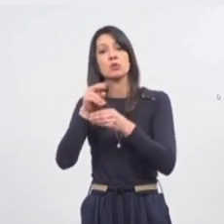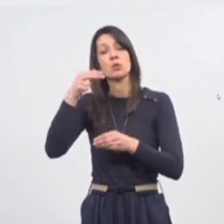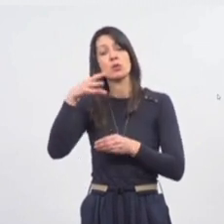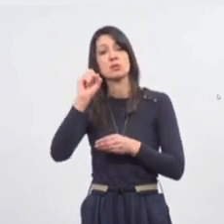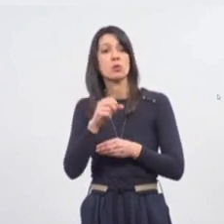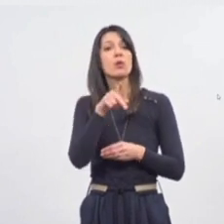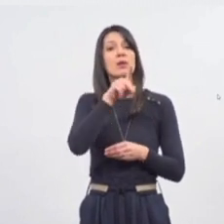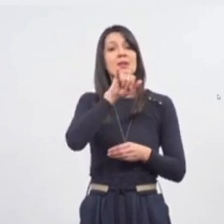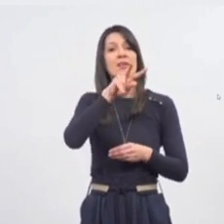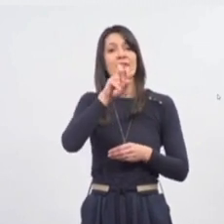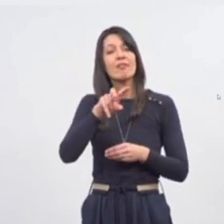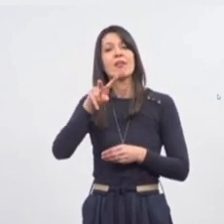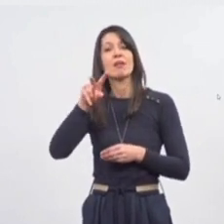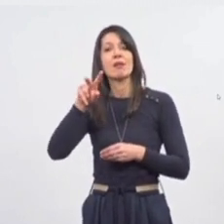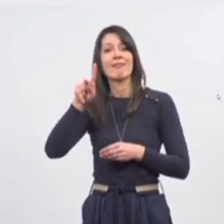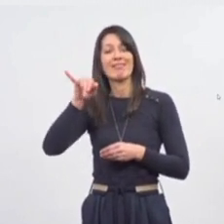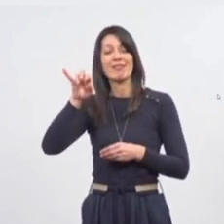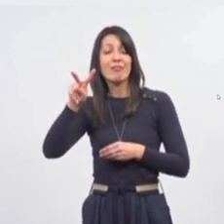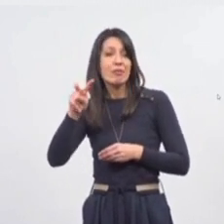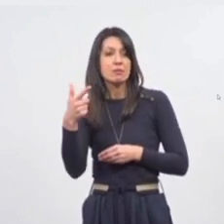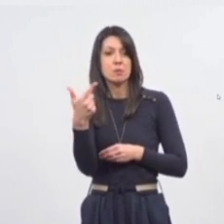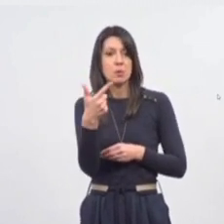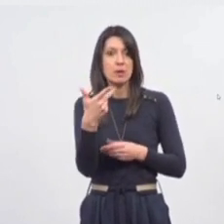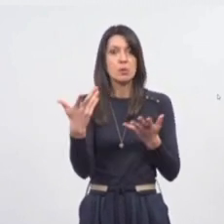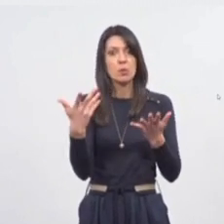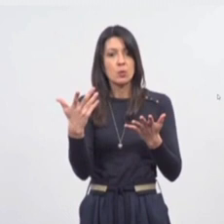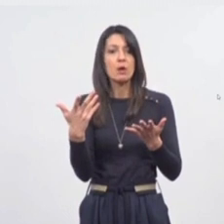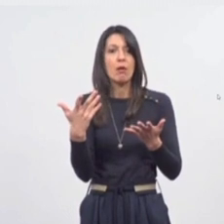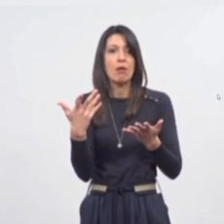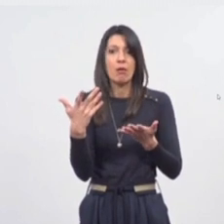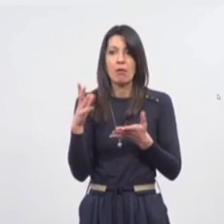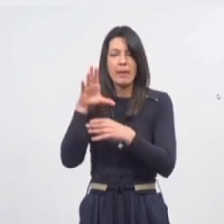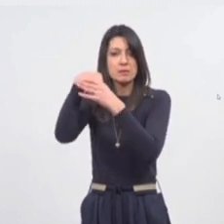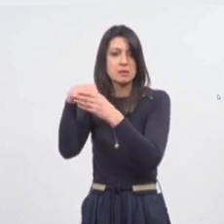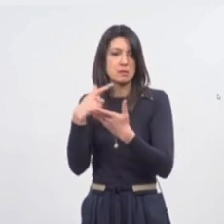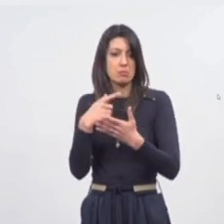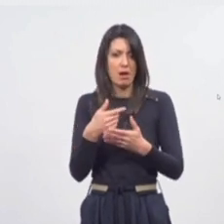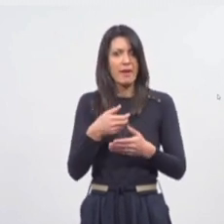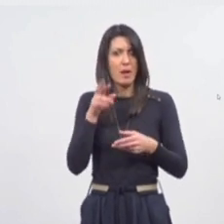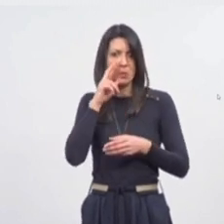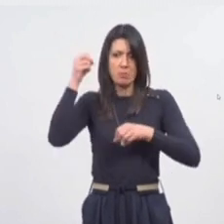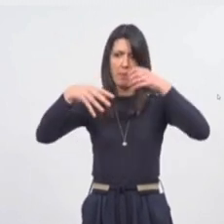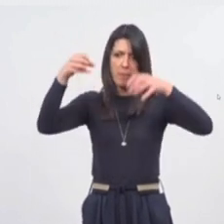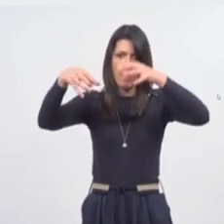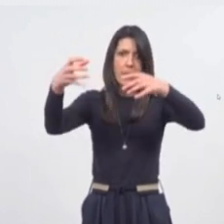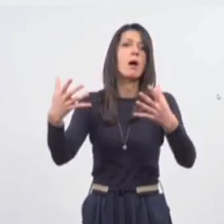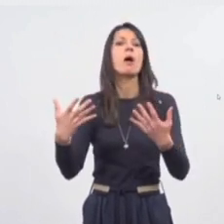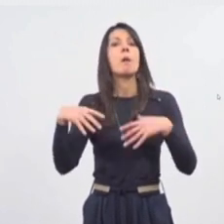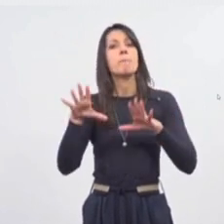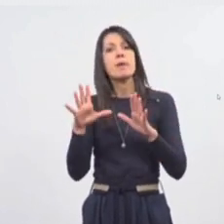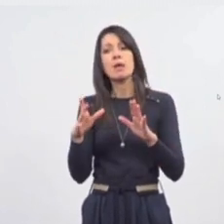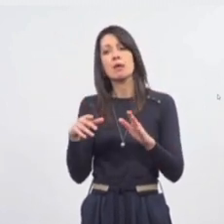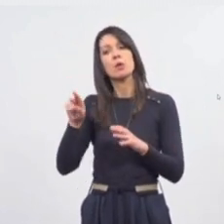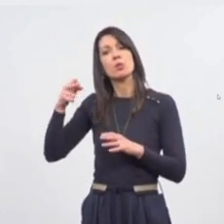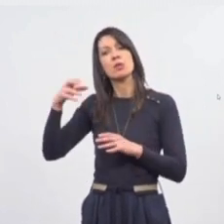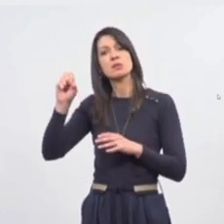du réseau des villes créatives de l'UNESCO, Kharkiv et Odessa, et l'ensemble des idéaux, des principes de l'UNESCO dans